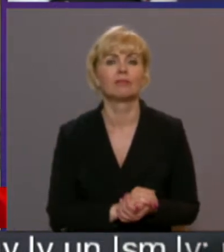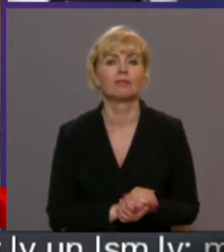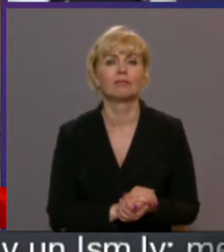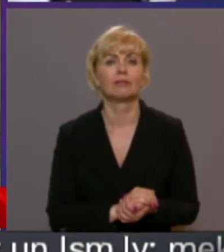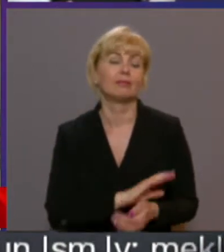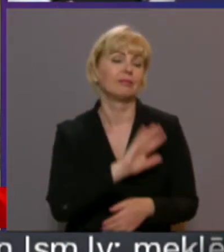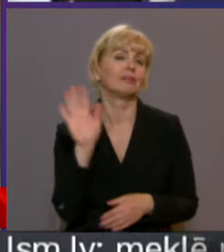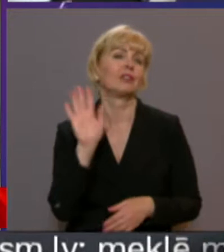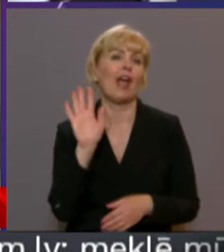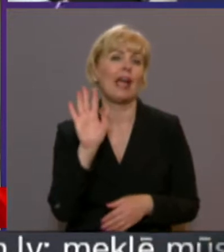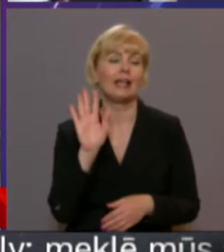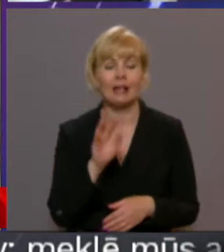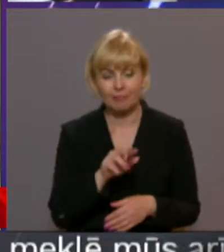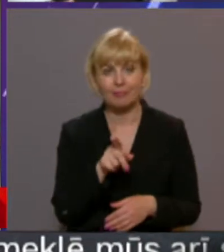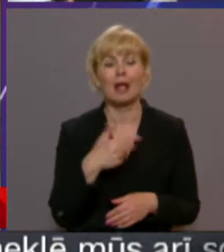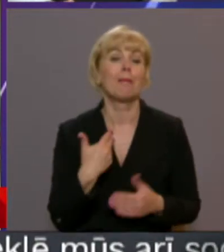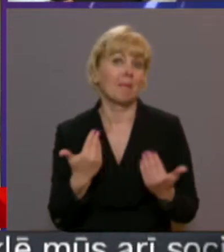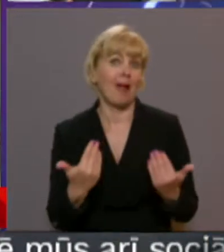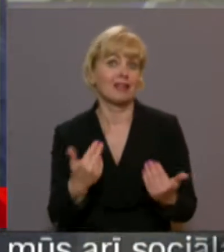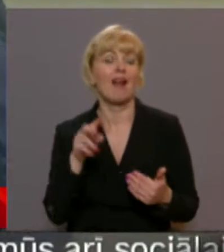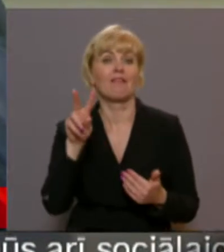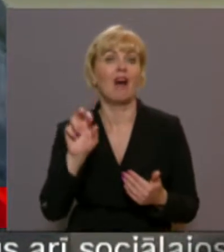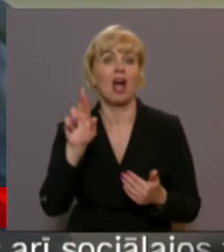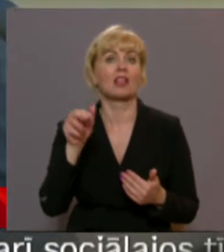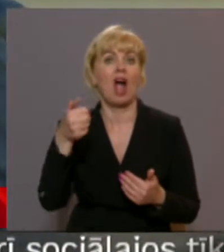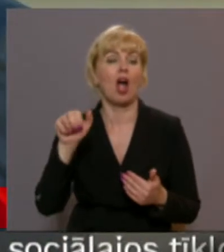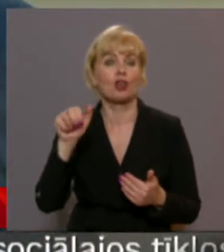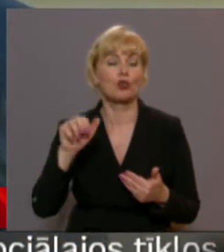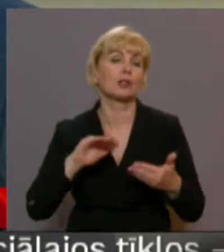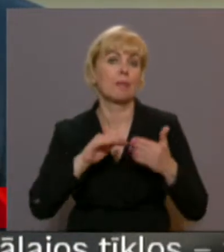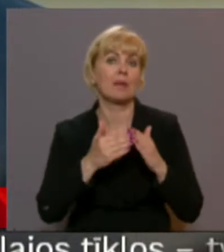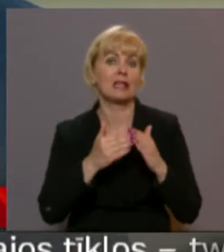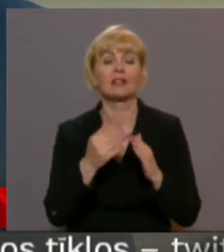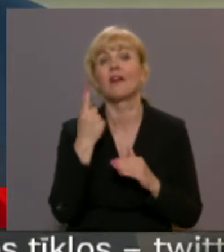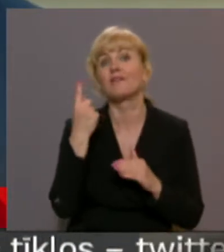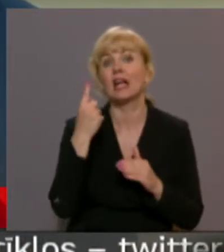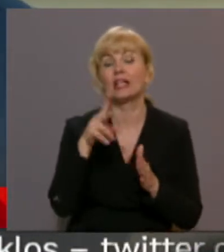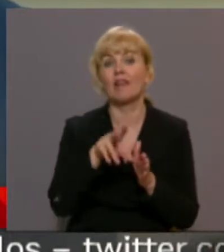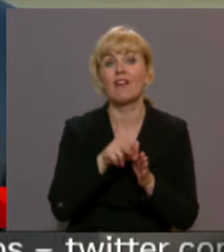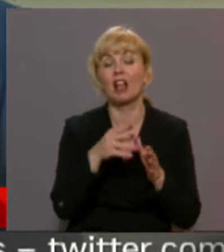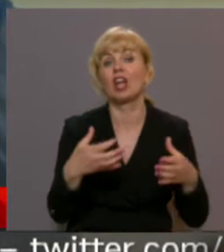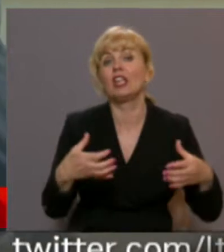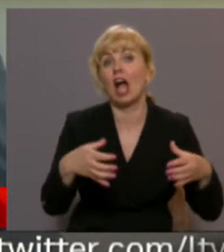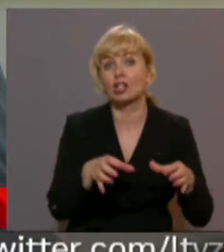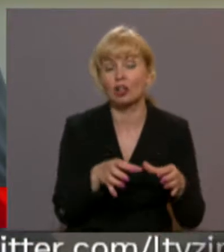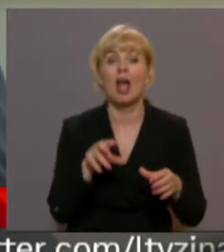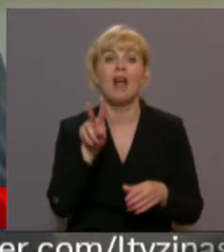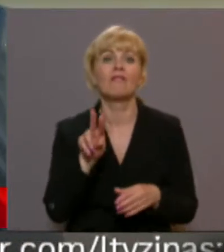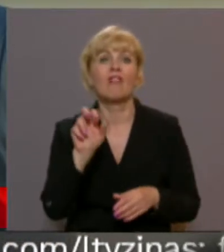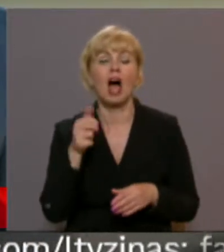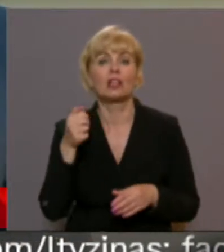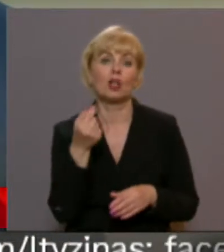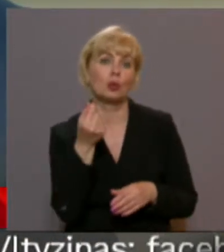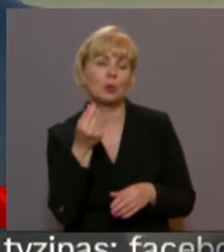Sveika, Laura! Labvakar, skatītāji! Mēs atrodamies Vangažos pie Vangažu pilsētas vienīgā vēlēšana iecirkņa. Vangaža ir tāda